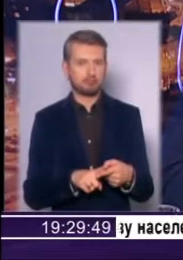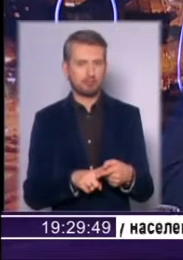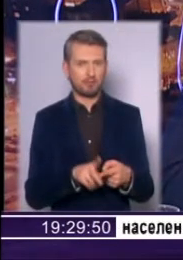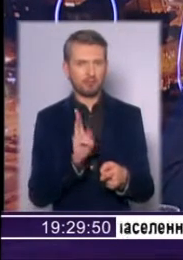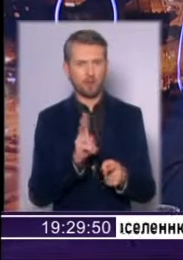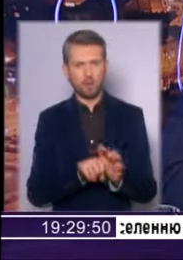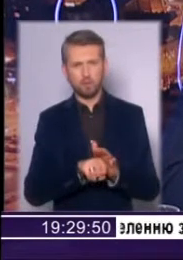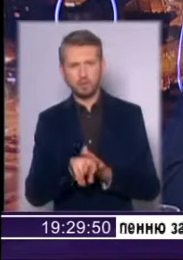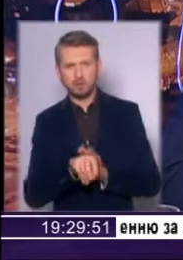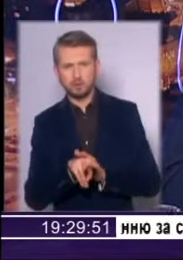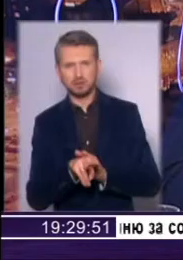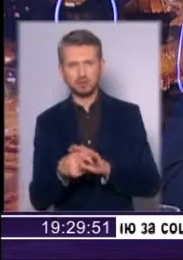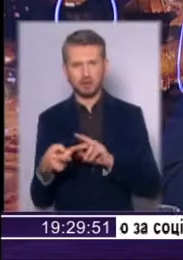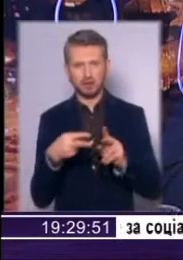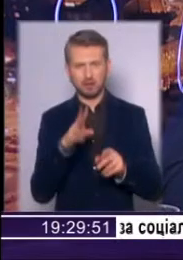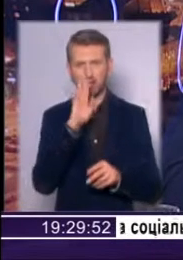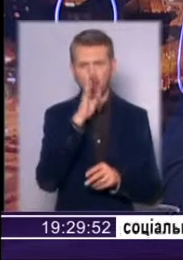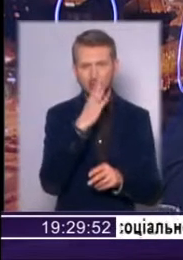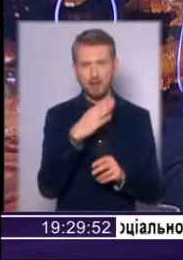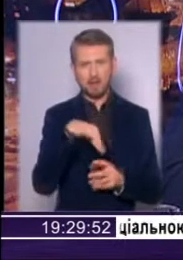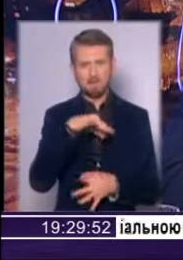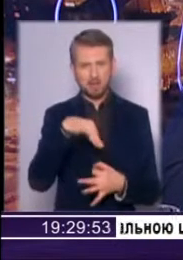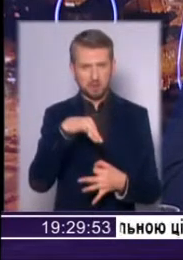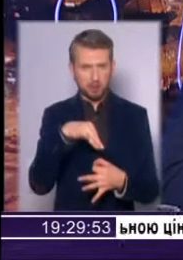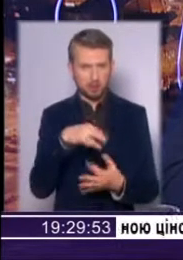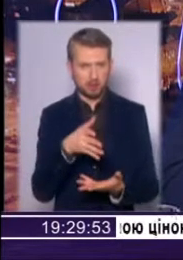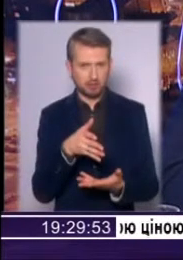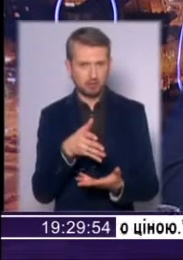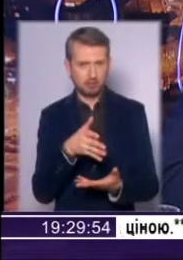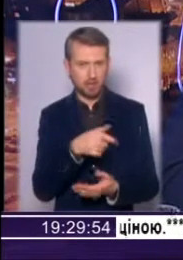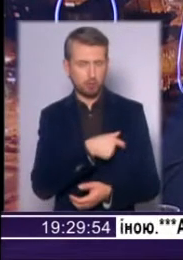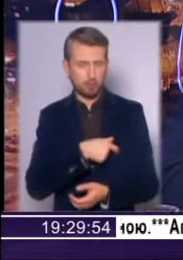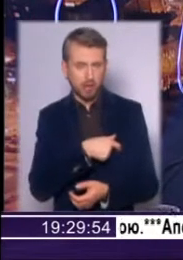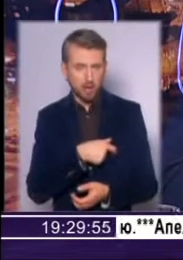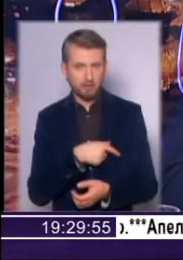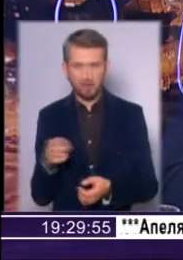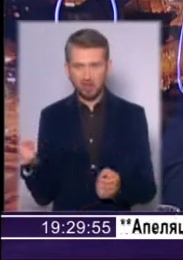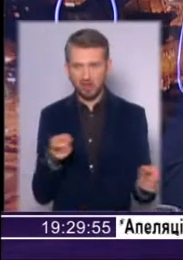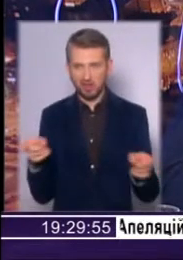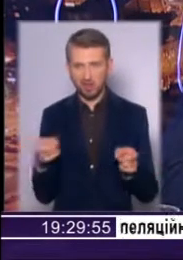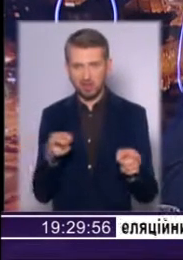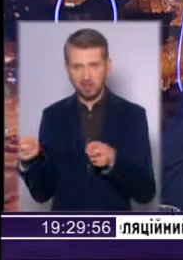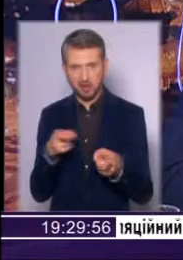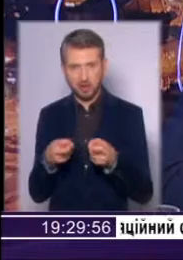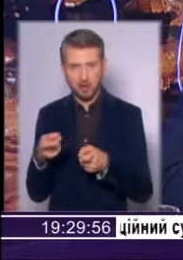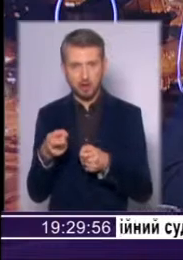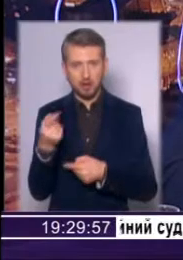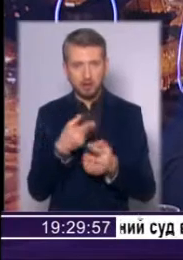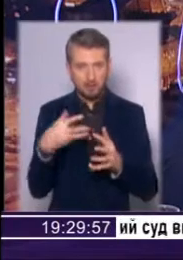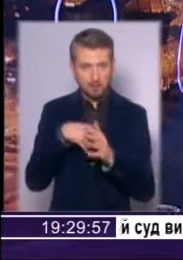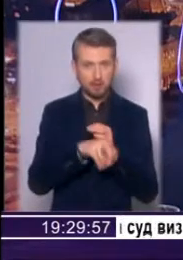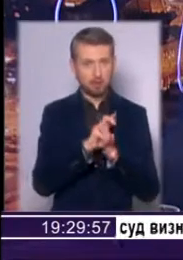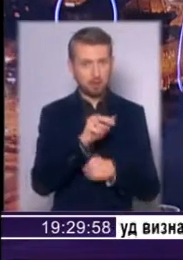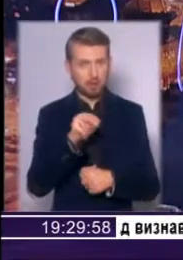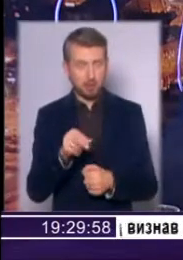тих тушок, там, чи з безпризорних депутатів, так як вони їх називають, так, і стягують їх назад у БПП, перед